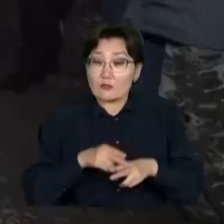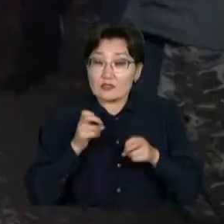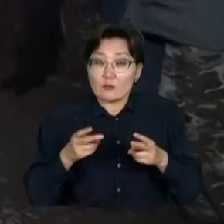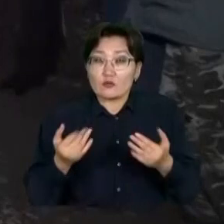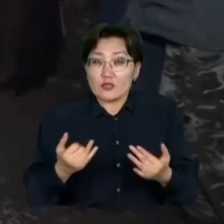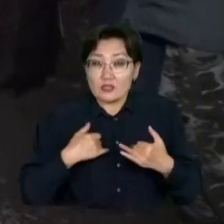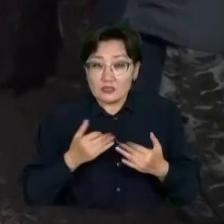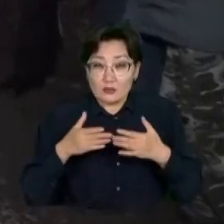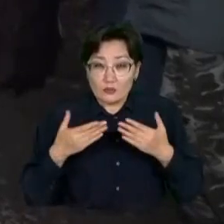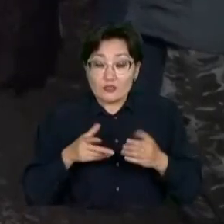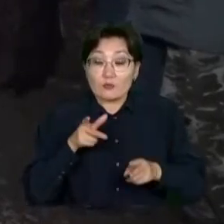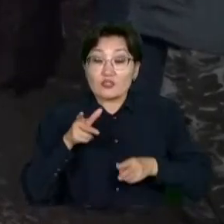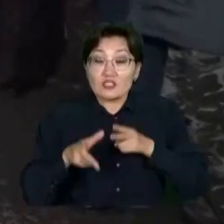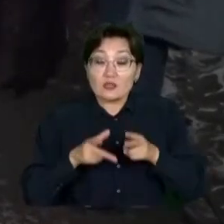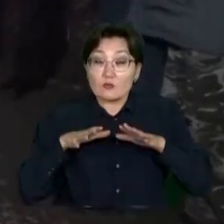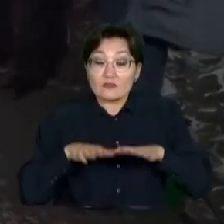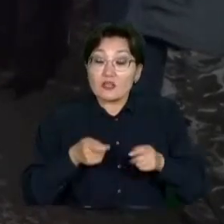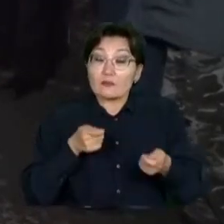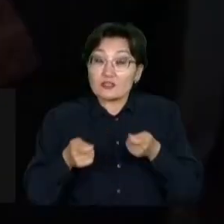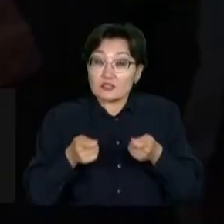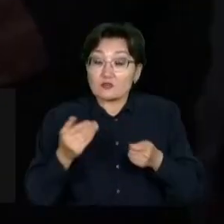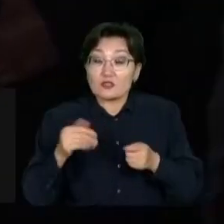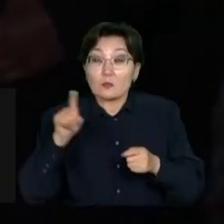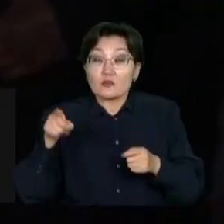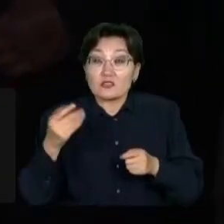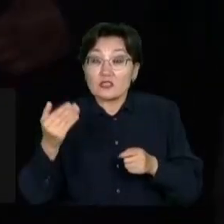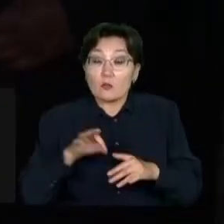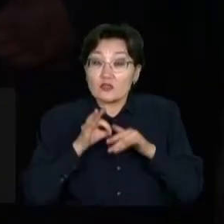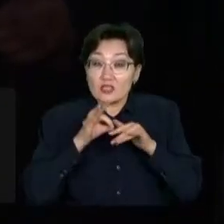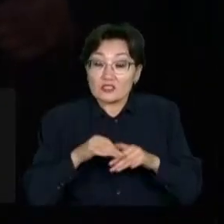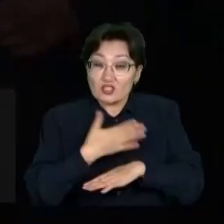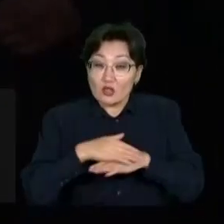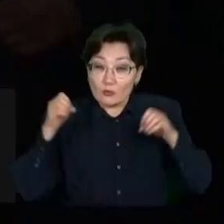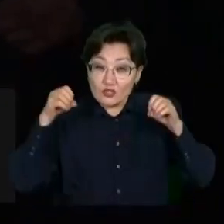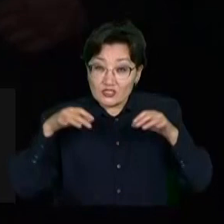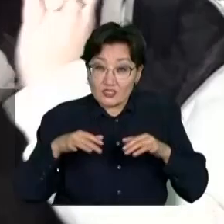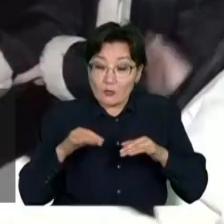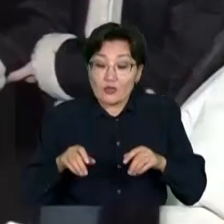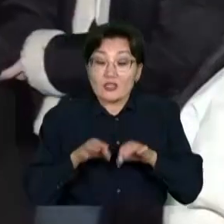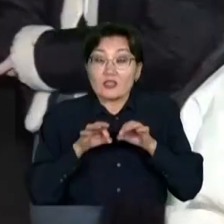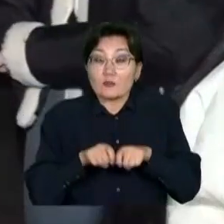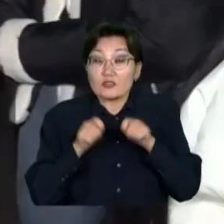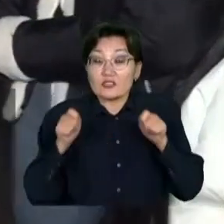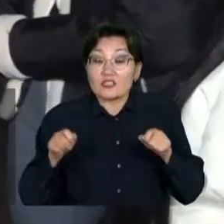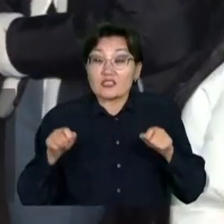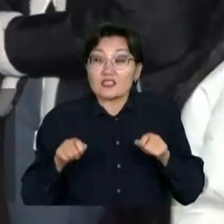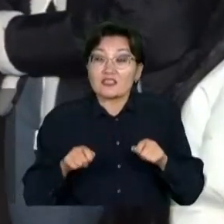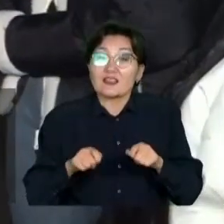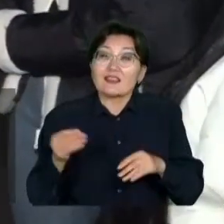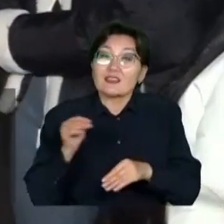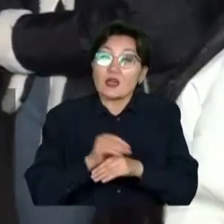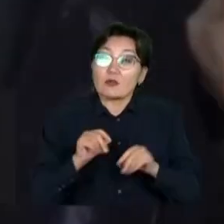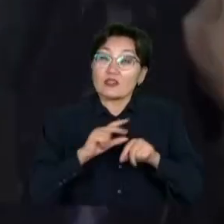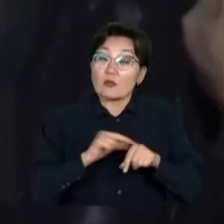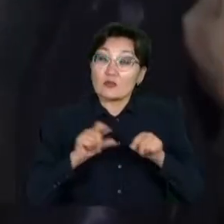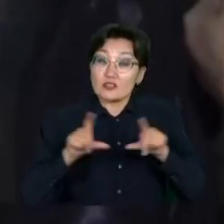безопасности. Жители пожаловались и на местных чиновников. Они требуют у них провести уличное освещение и открыть дополнительный опорный пункт полиции. А